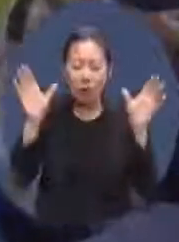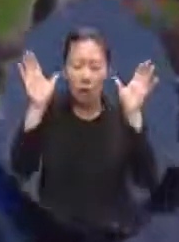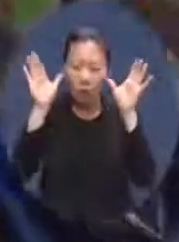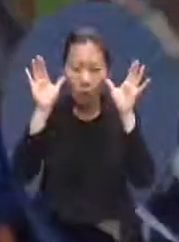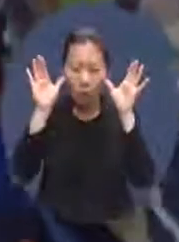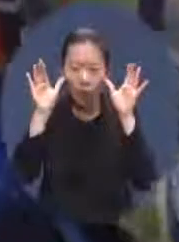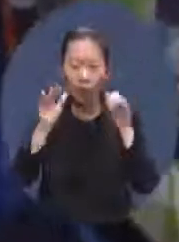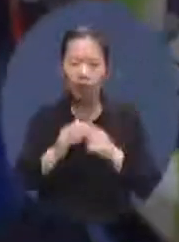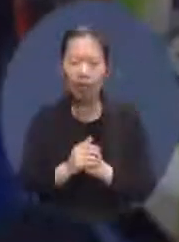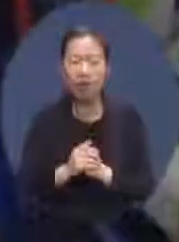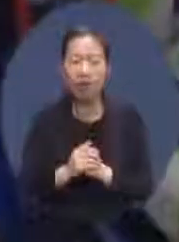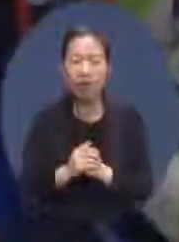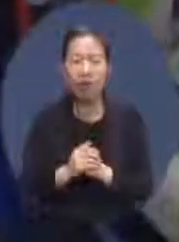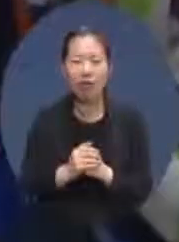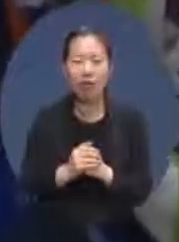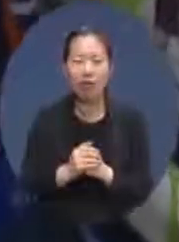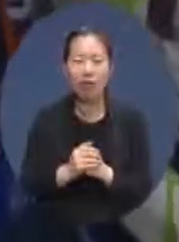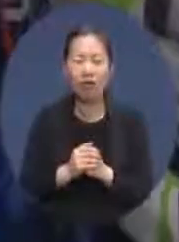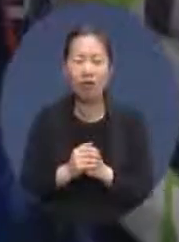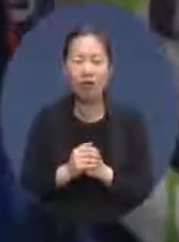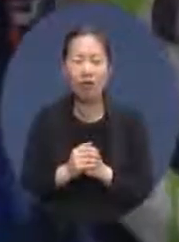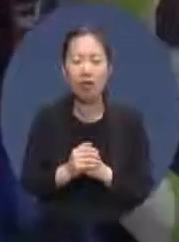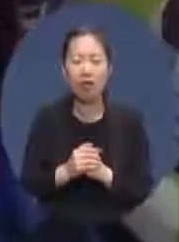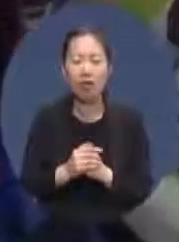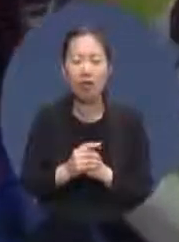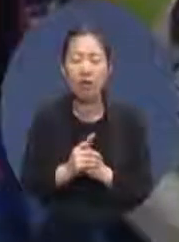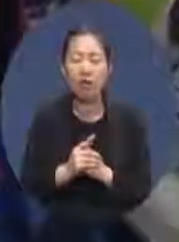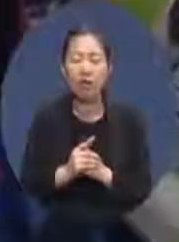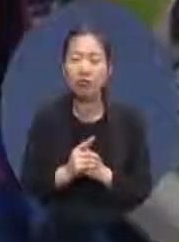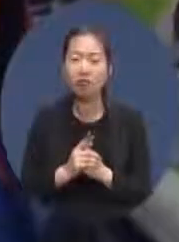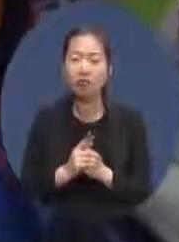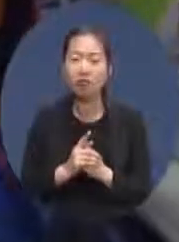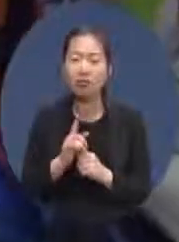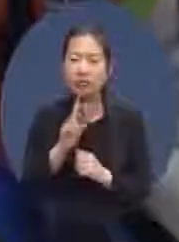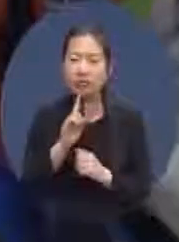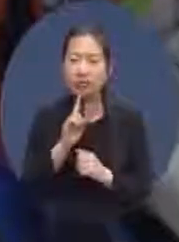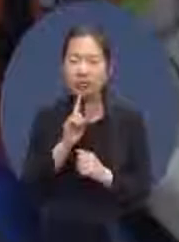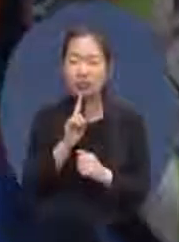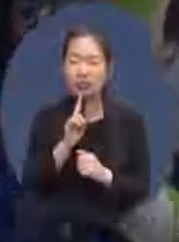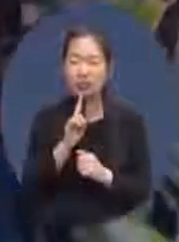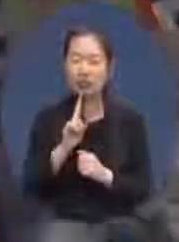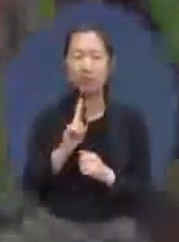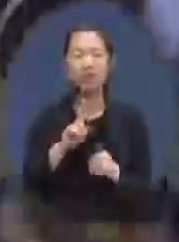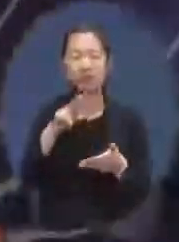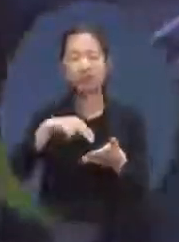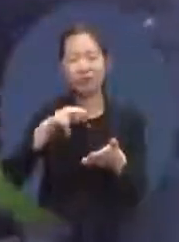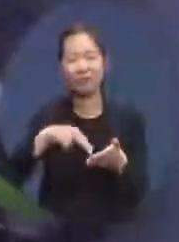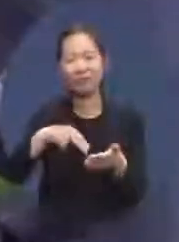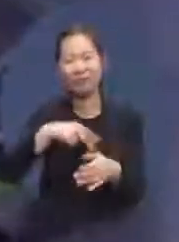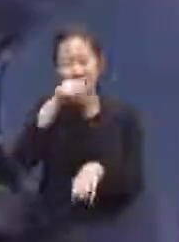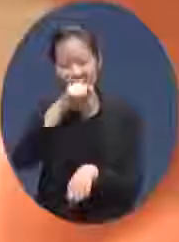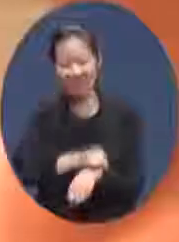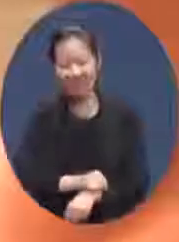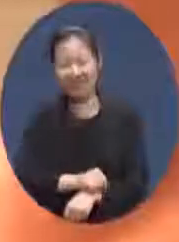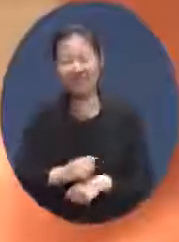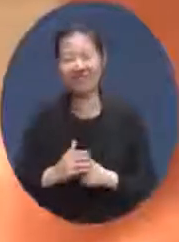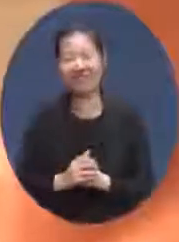개를 깨우지 말래. 아이고, 잘하네.